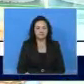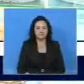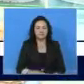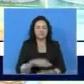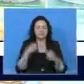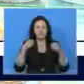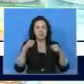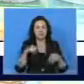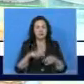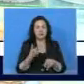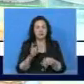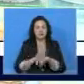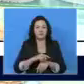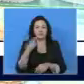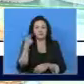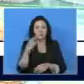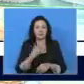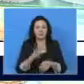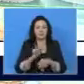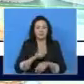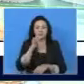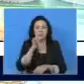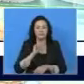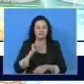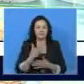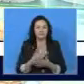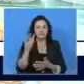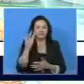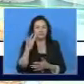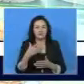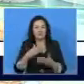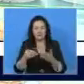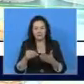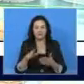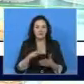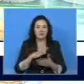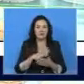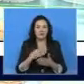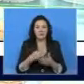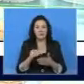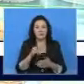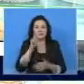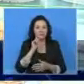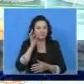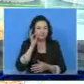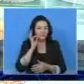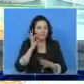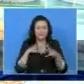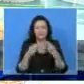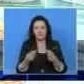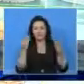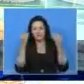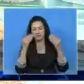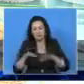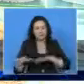продукция здесь очень качественная и очень вкусные постоянно здесь закупаюсь покупаем сладости на семейные